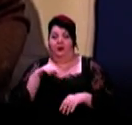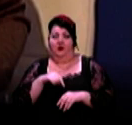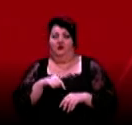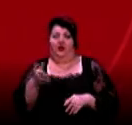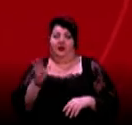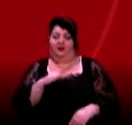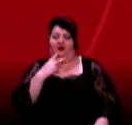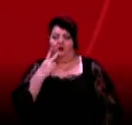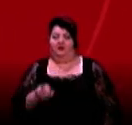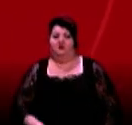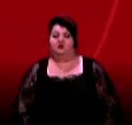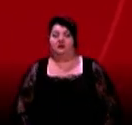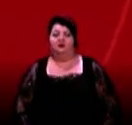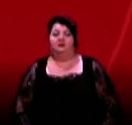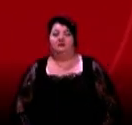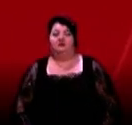подивимося.